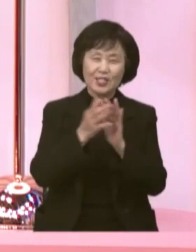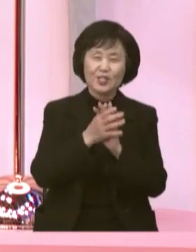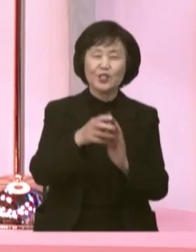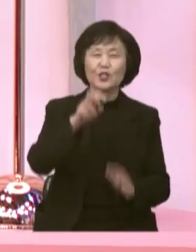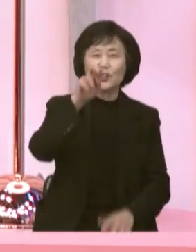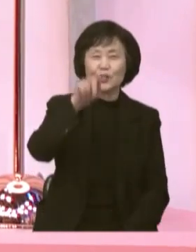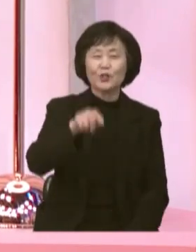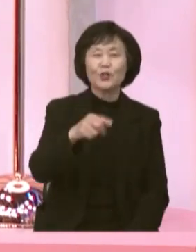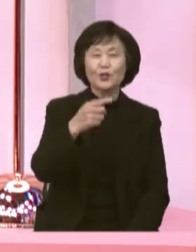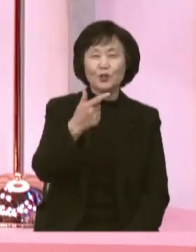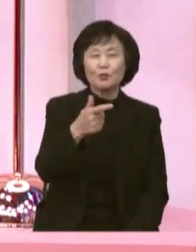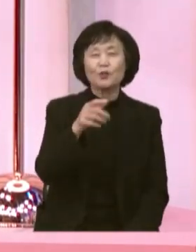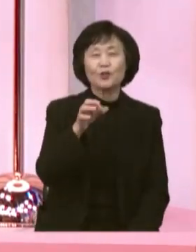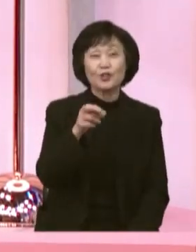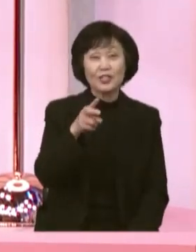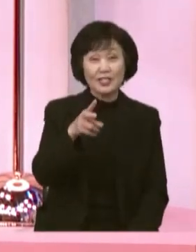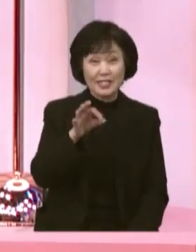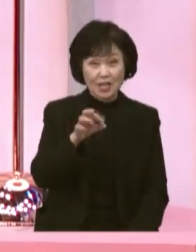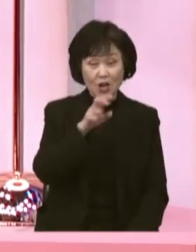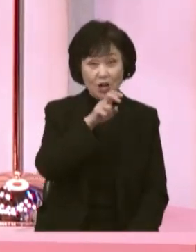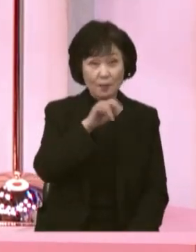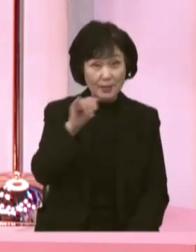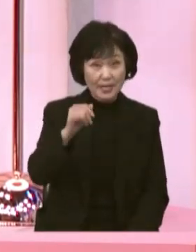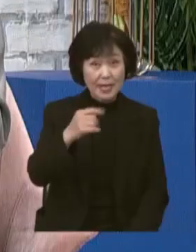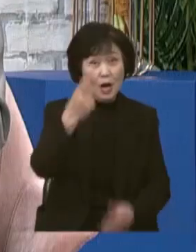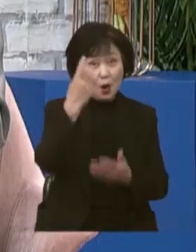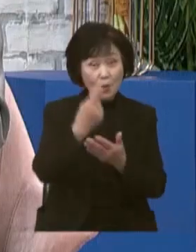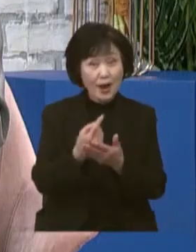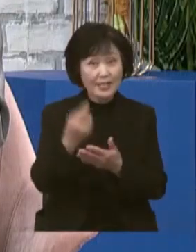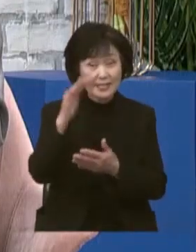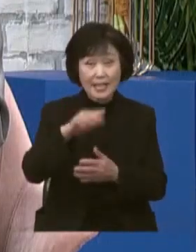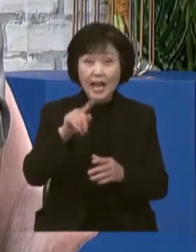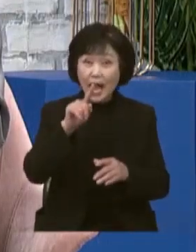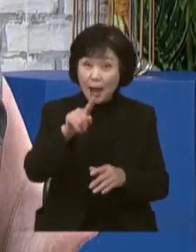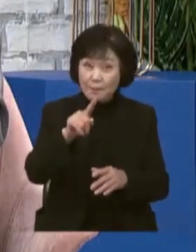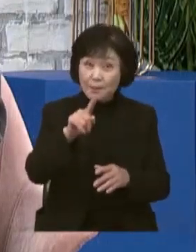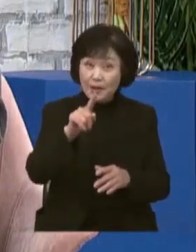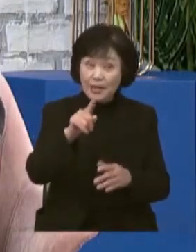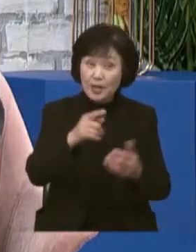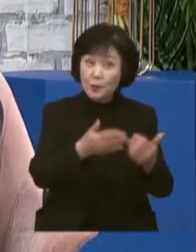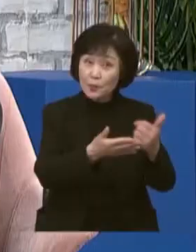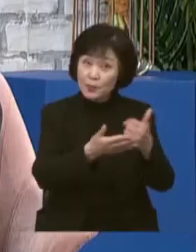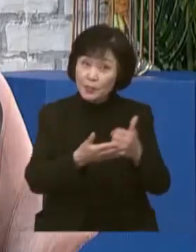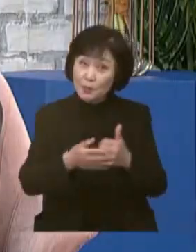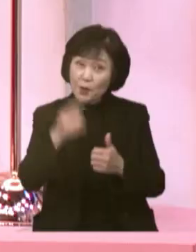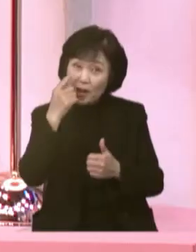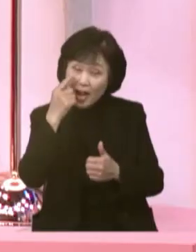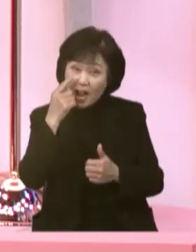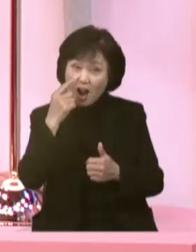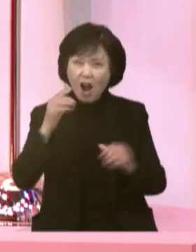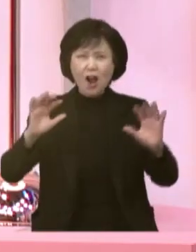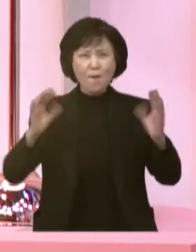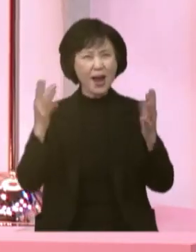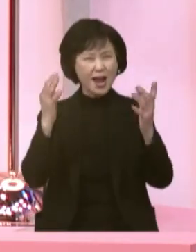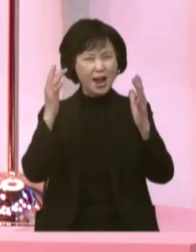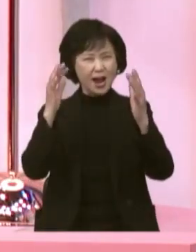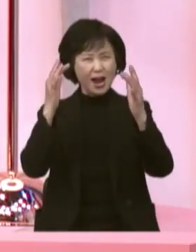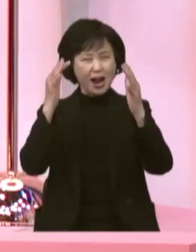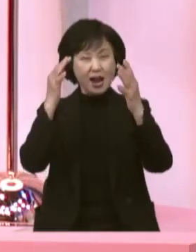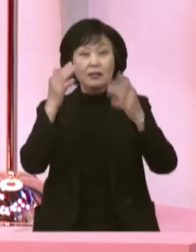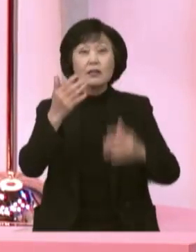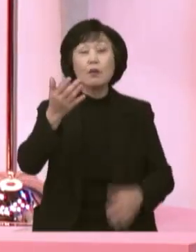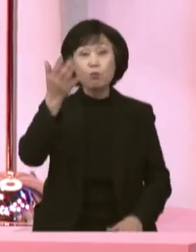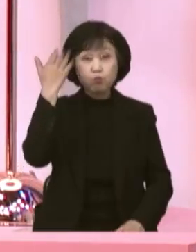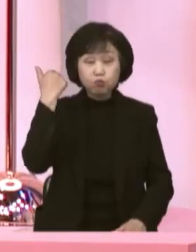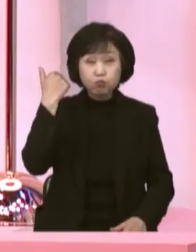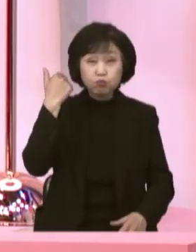거 2, 300명 아이고 야 웃기지도 않잖아. 그때가 가장 전성기인데. 그래 아이고 일부 아니야 그래가지고